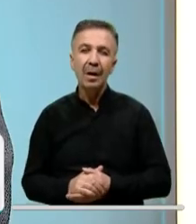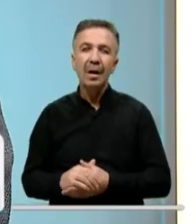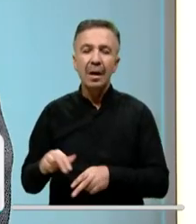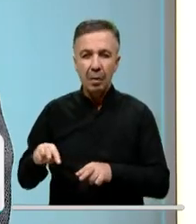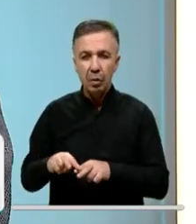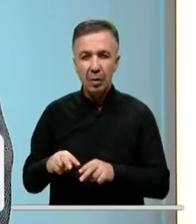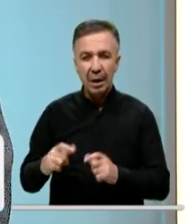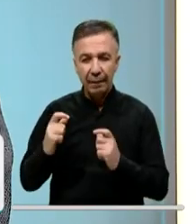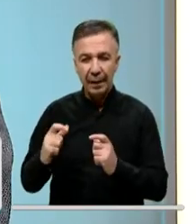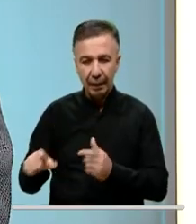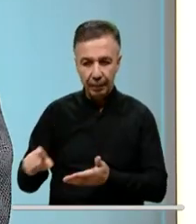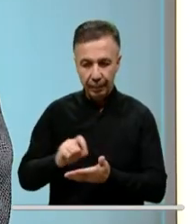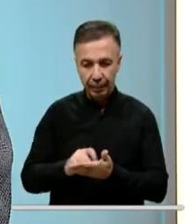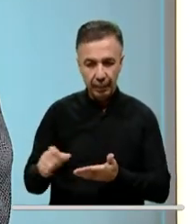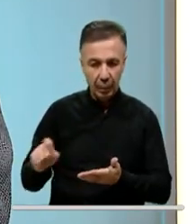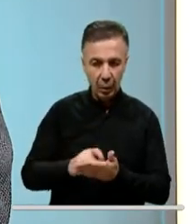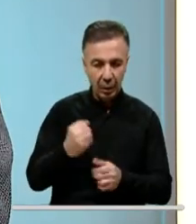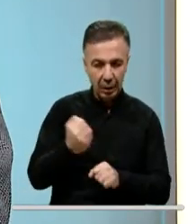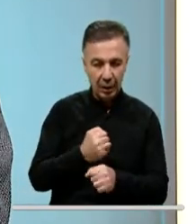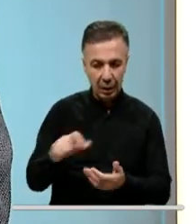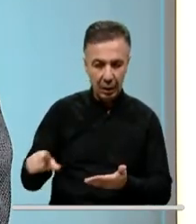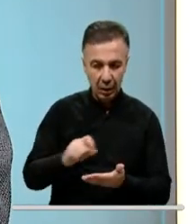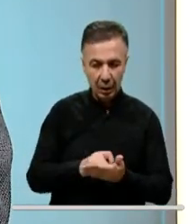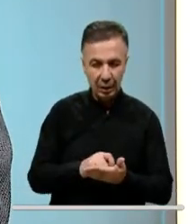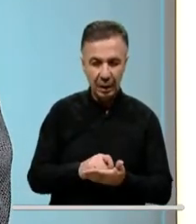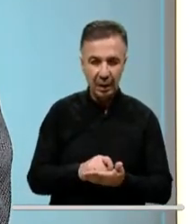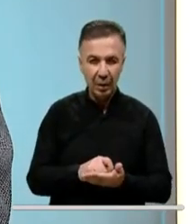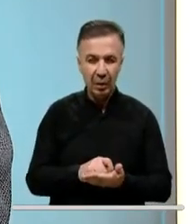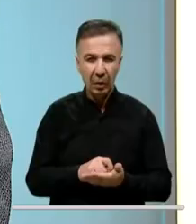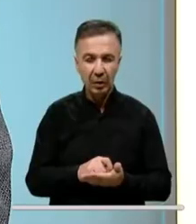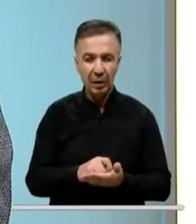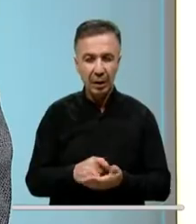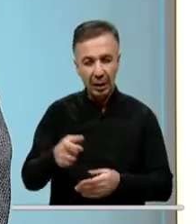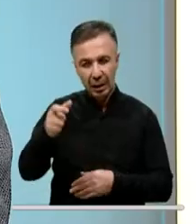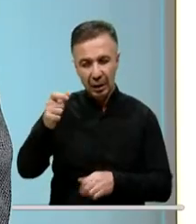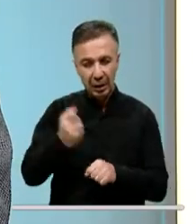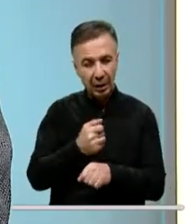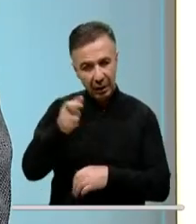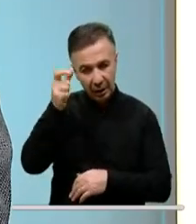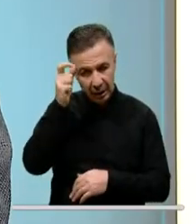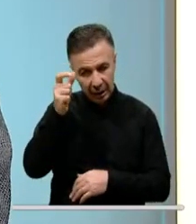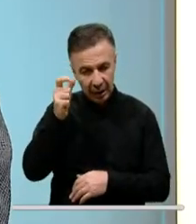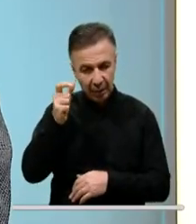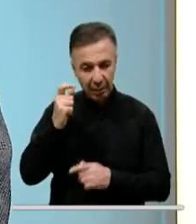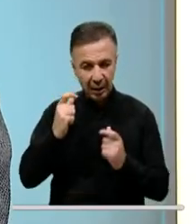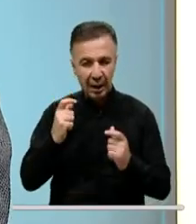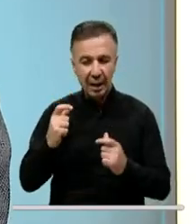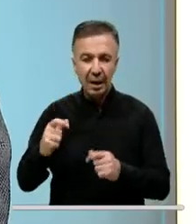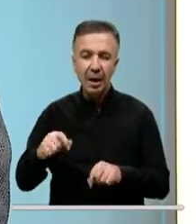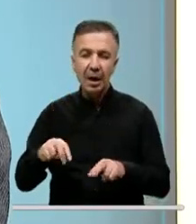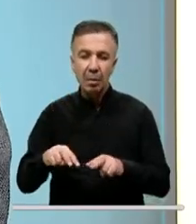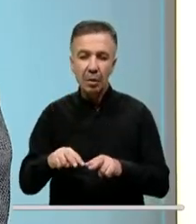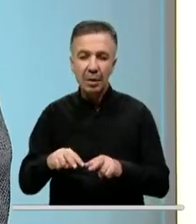Müzdelife'de efendim şeytan taşlamada kullanacağımız taşları Müzdelife'de toplamak